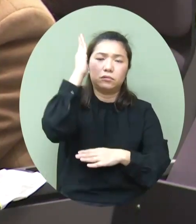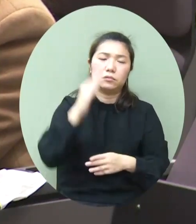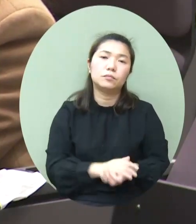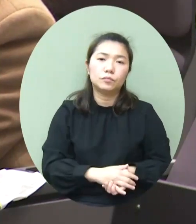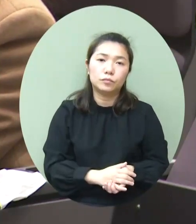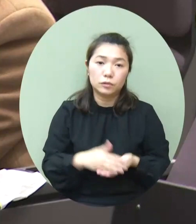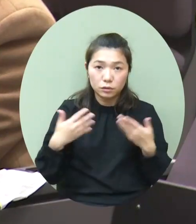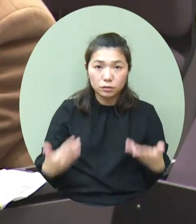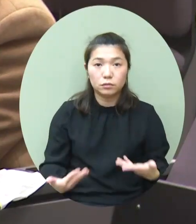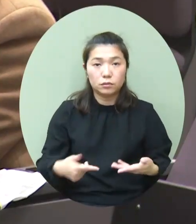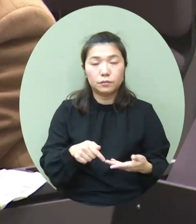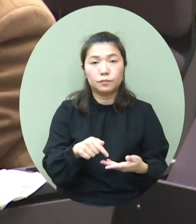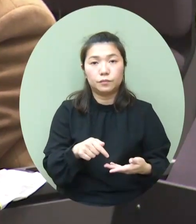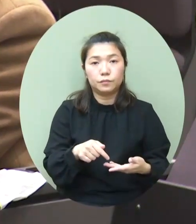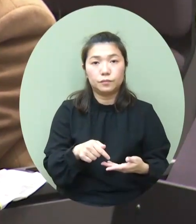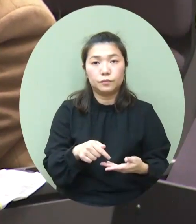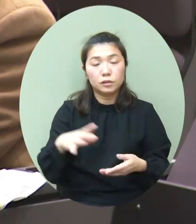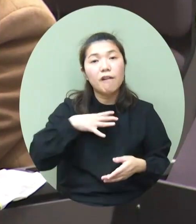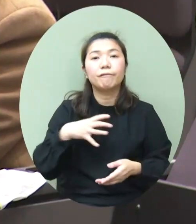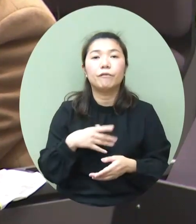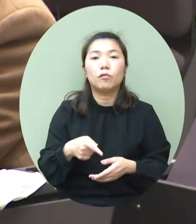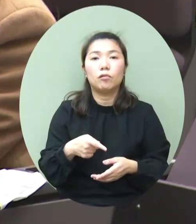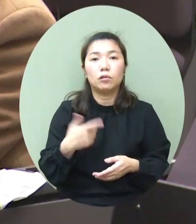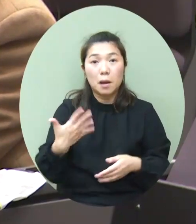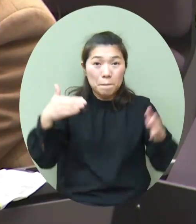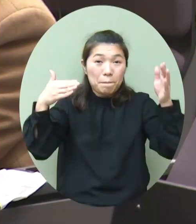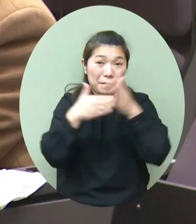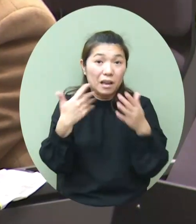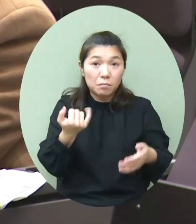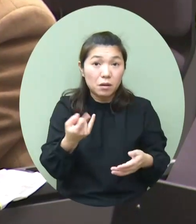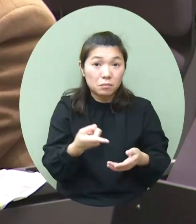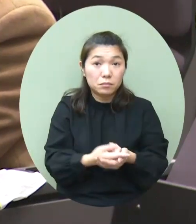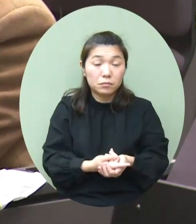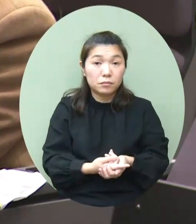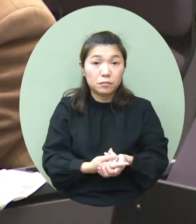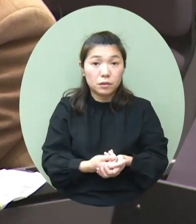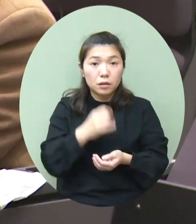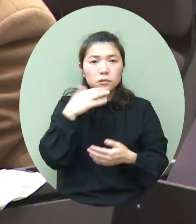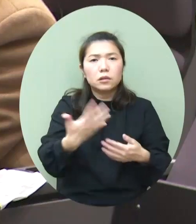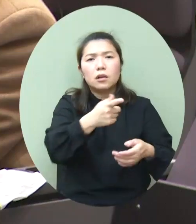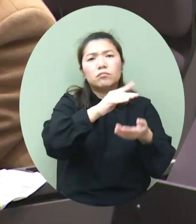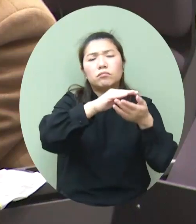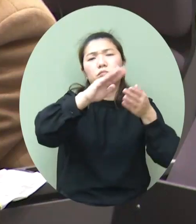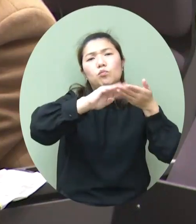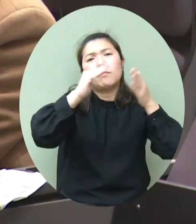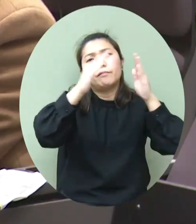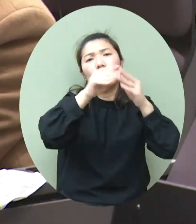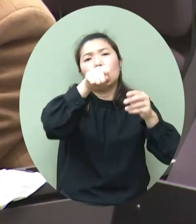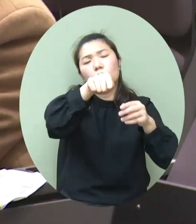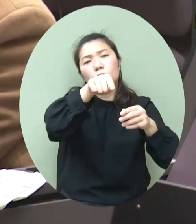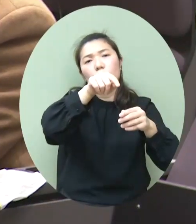上升，每天超过50,000例，现实的情况是否已经到高峰了